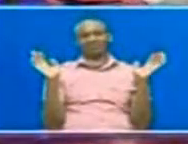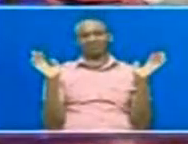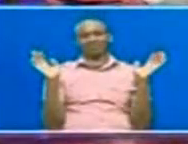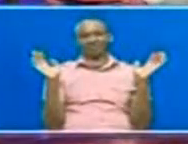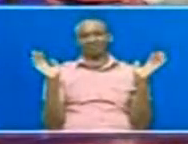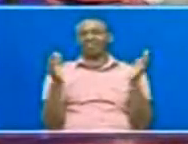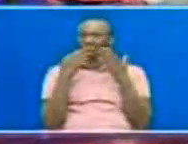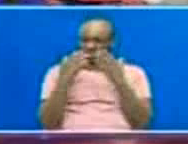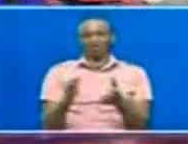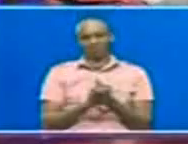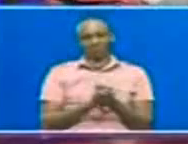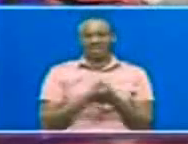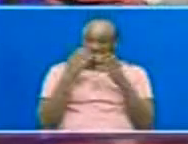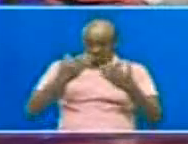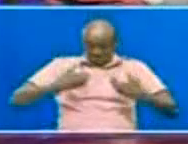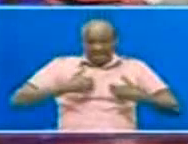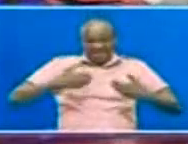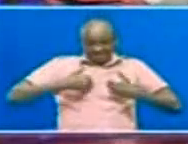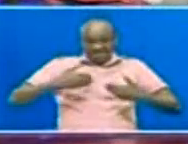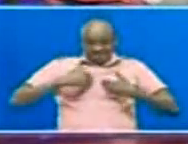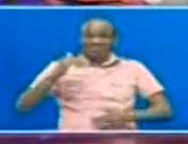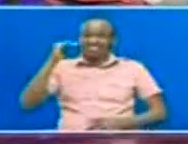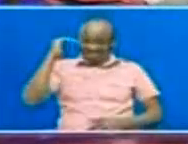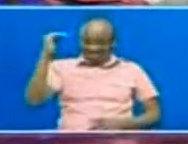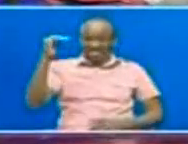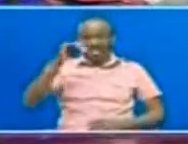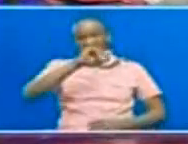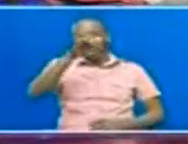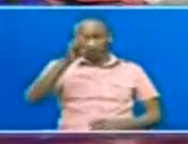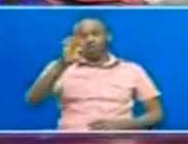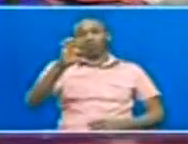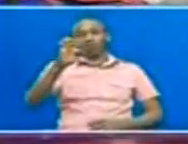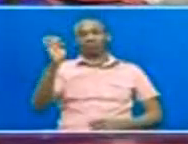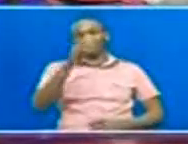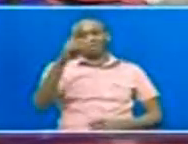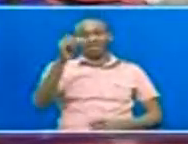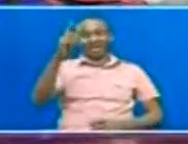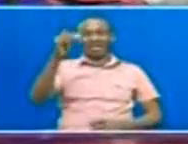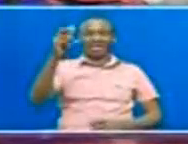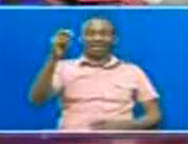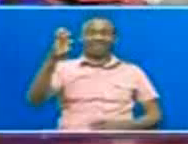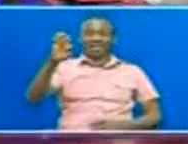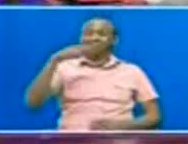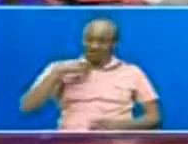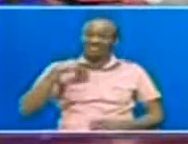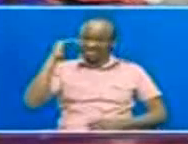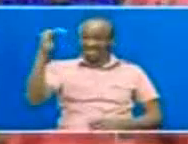Thank you, Bwana. This is the guy. I'm a senior. Senior Joe Kadenge. Ukisikia Kadenge, huyu ndio senior